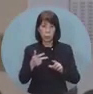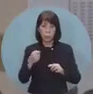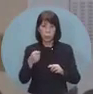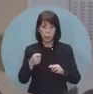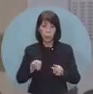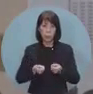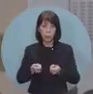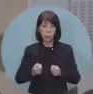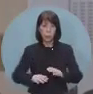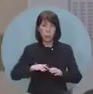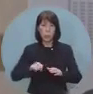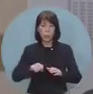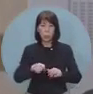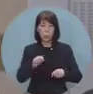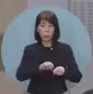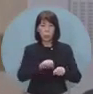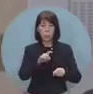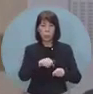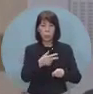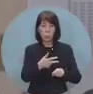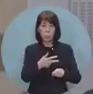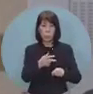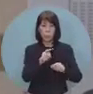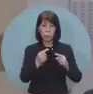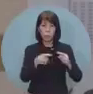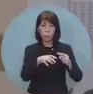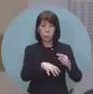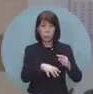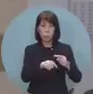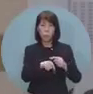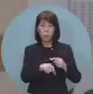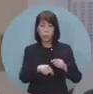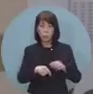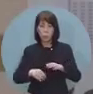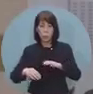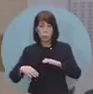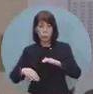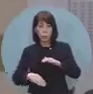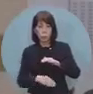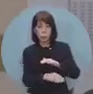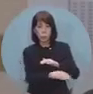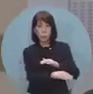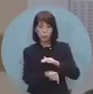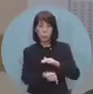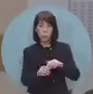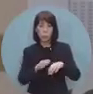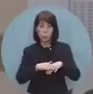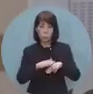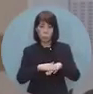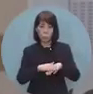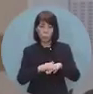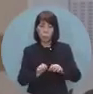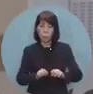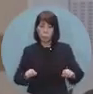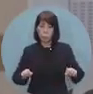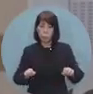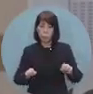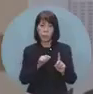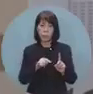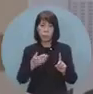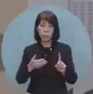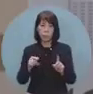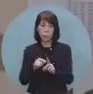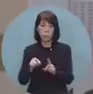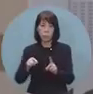地からあ武蔵野市の都立武蔵野中央公園に至るトンネル式地下調節地でございまして延長は約1.9kg